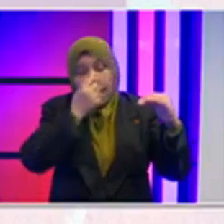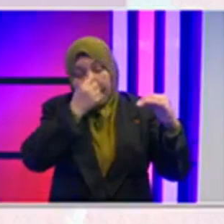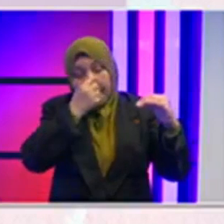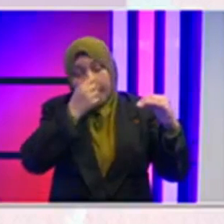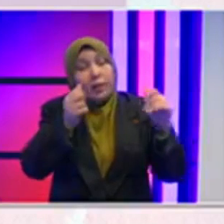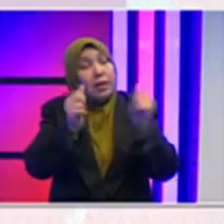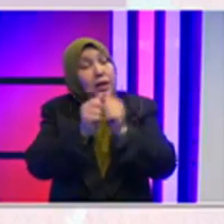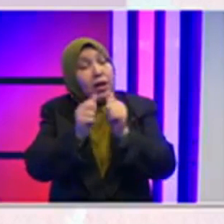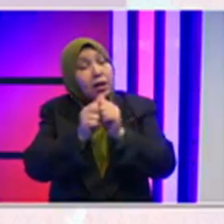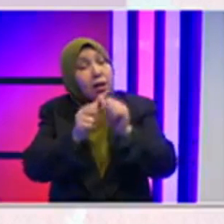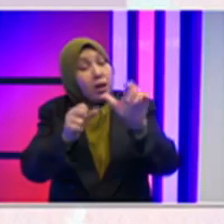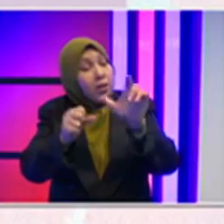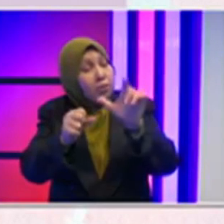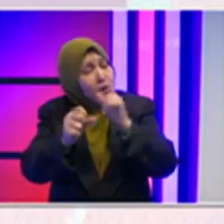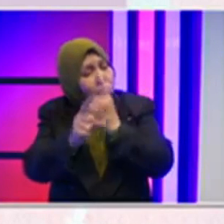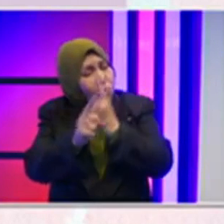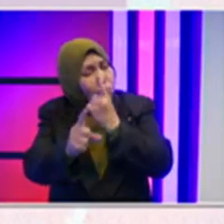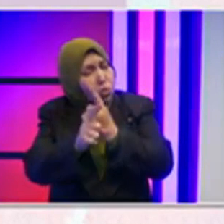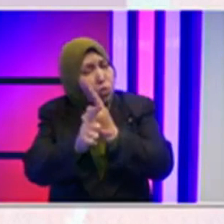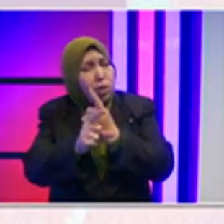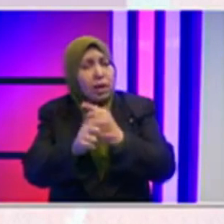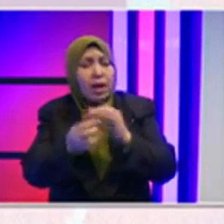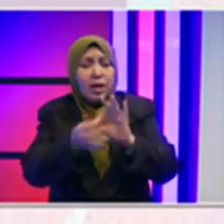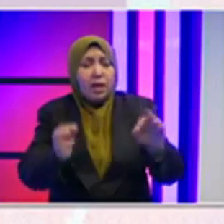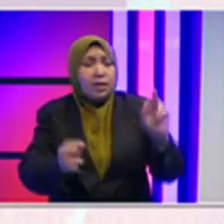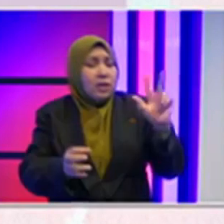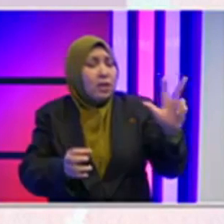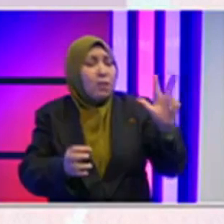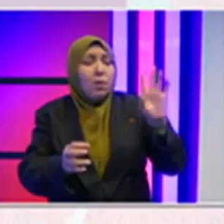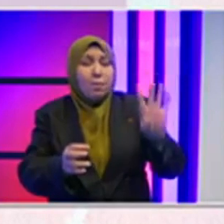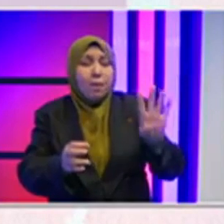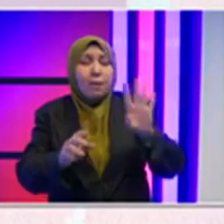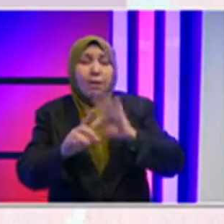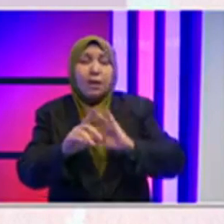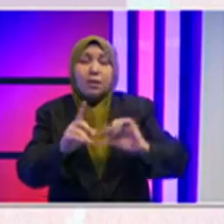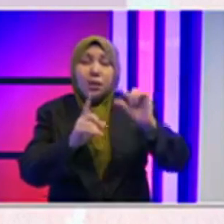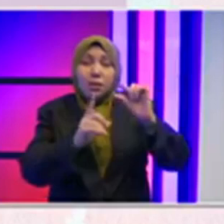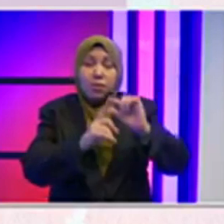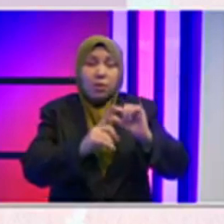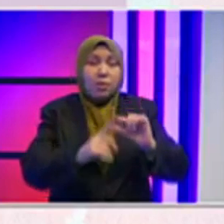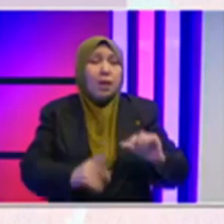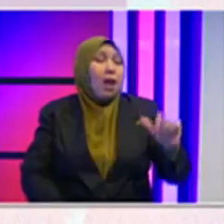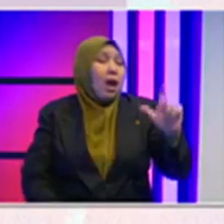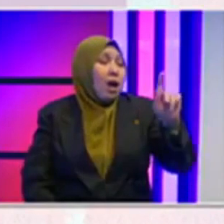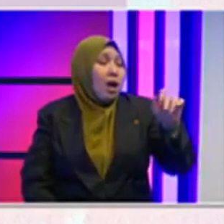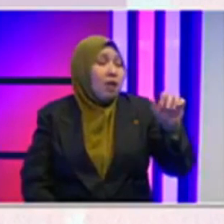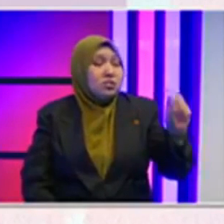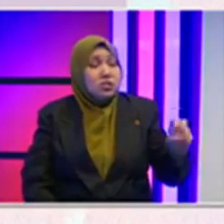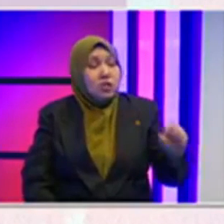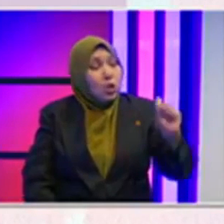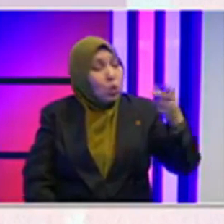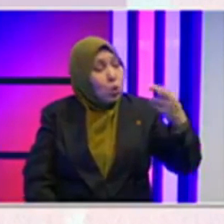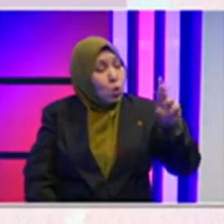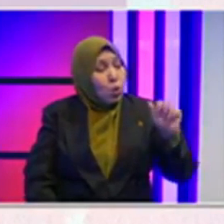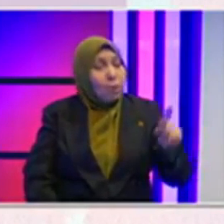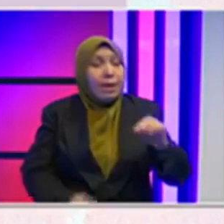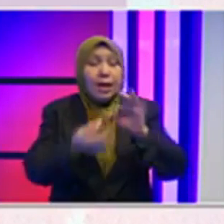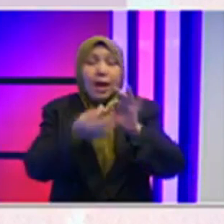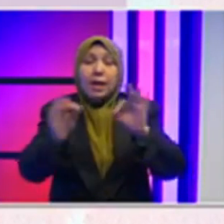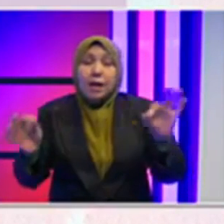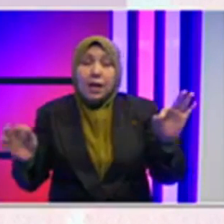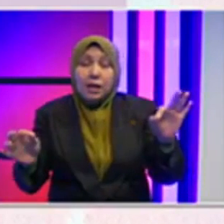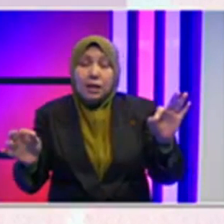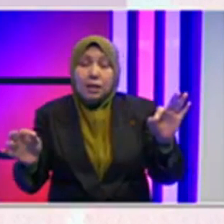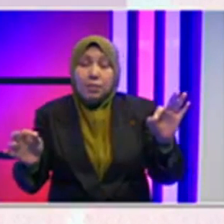sempurna juga Ajax yang ke-34 pada kalimah laa coxiron betul pada yang ke